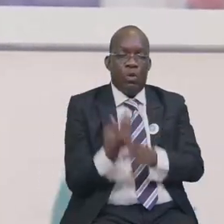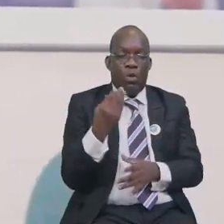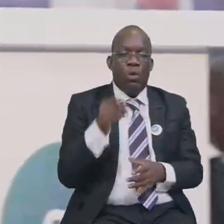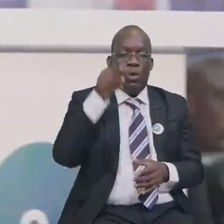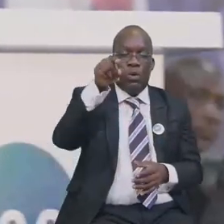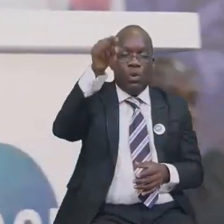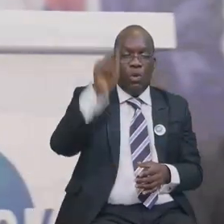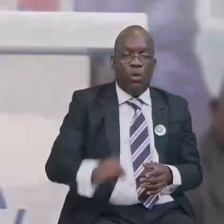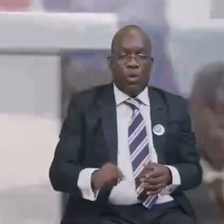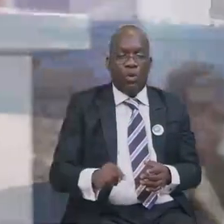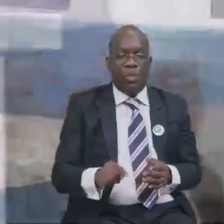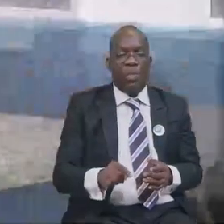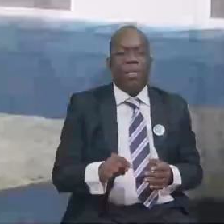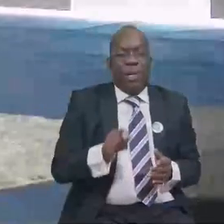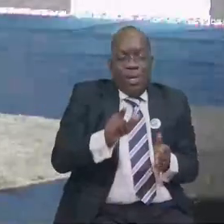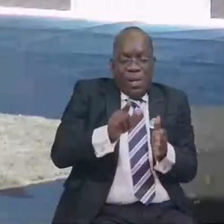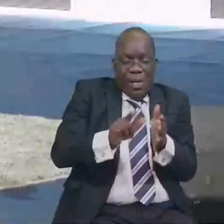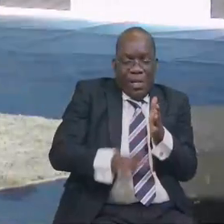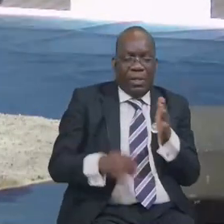tu dois diminuer un peu les choses.